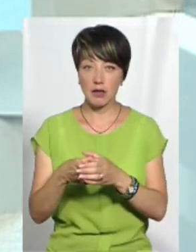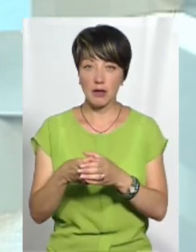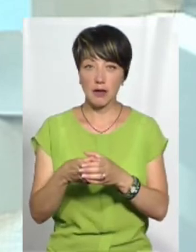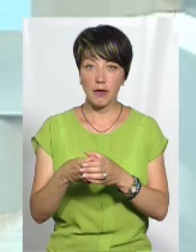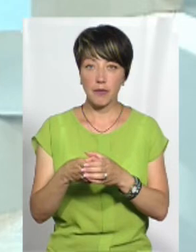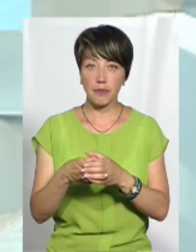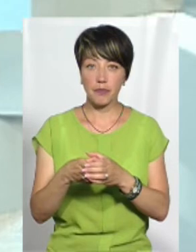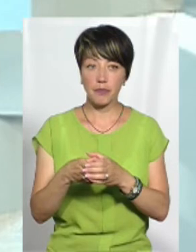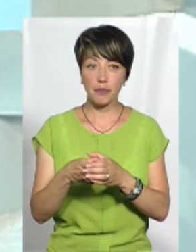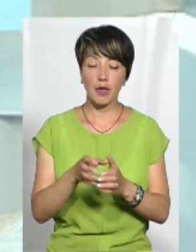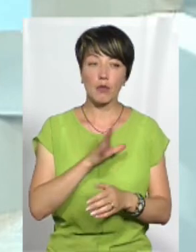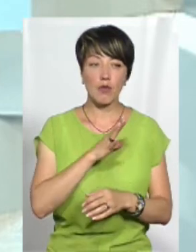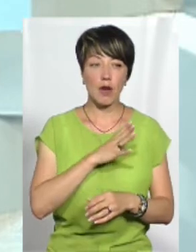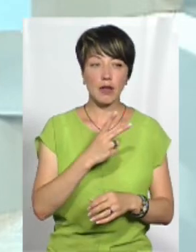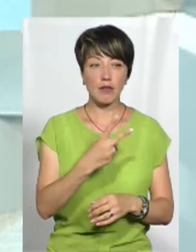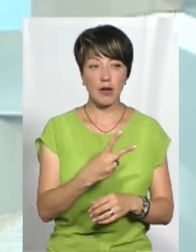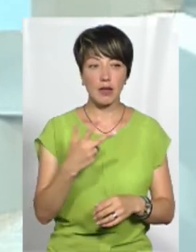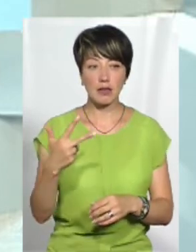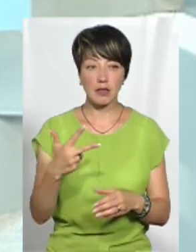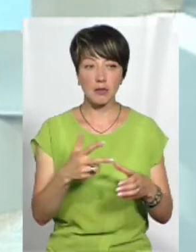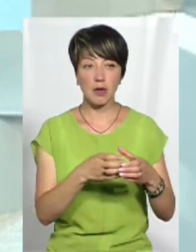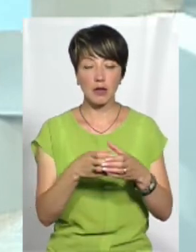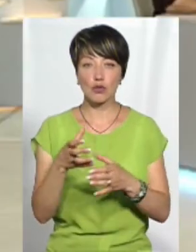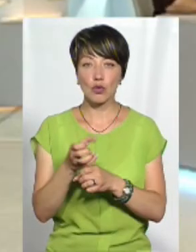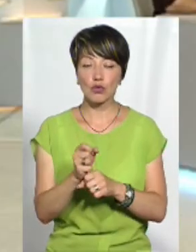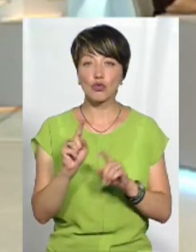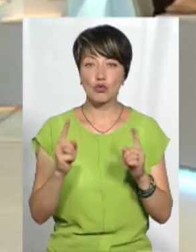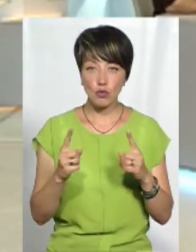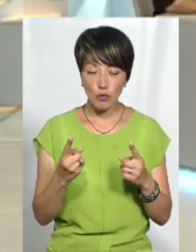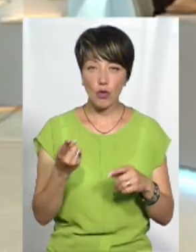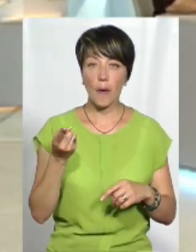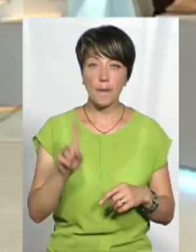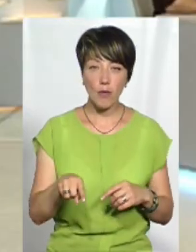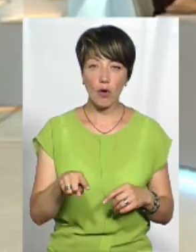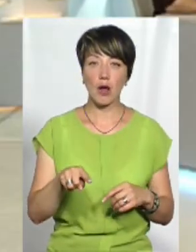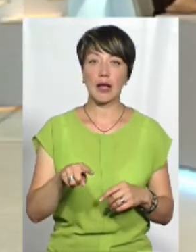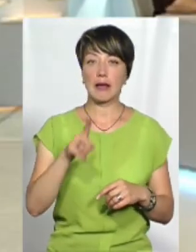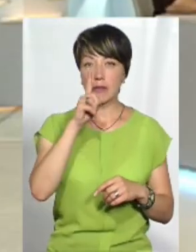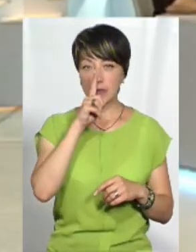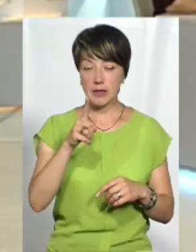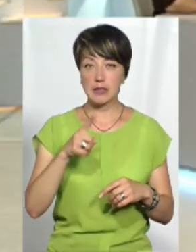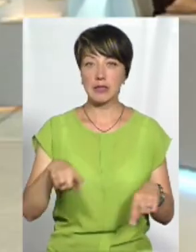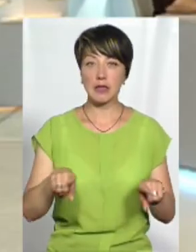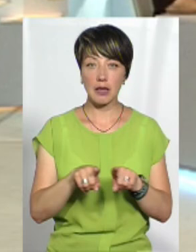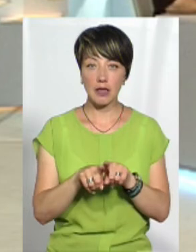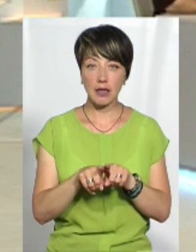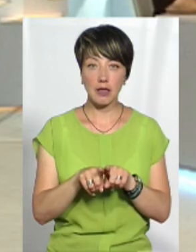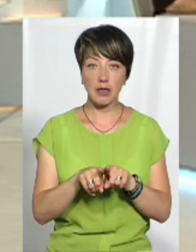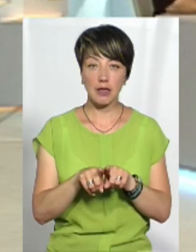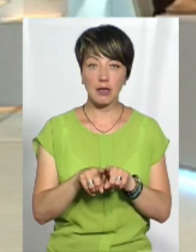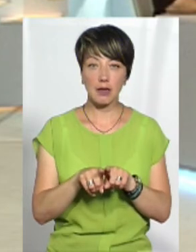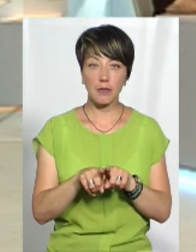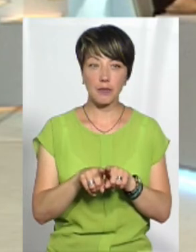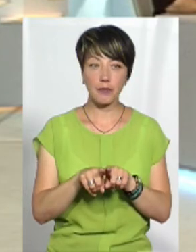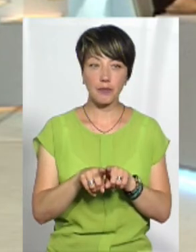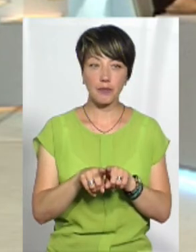19 буває до 2-3 бригад ми скорочуємо. Чому? Тому що місяць такий,